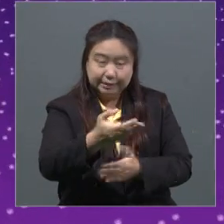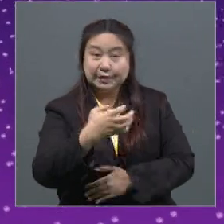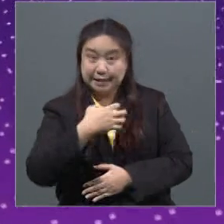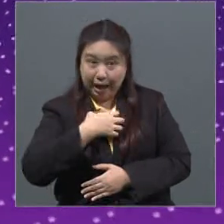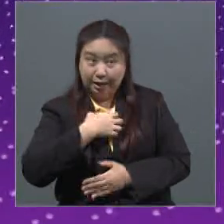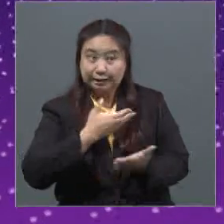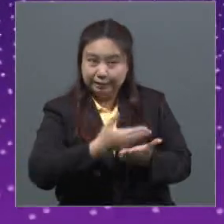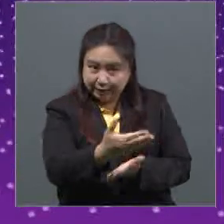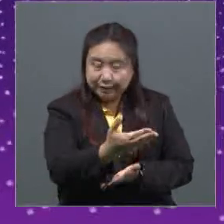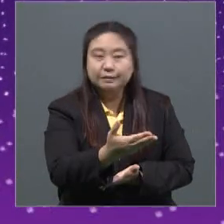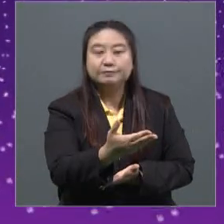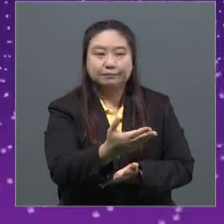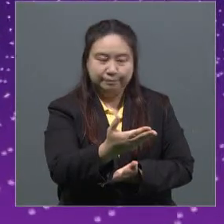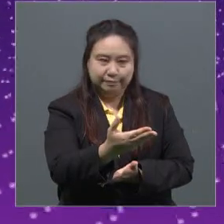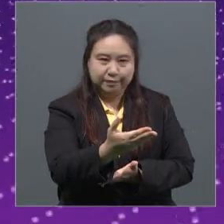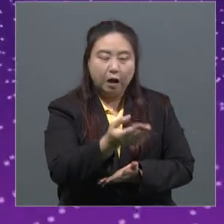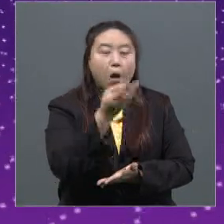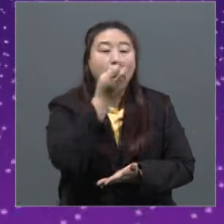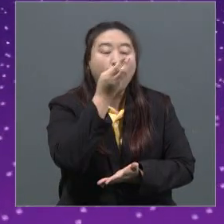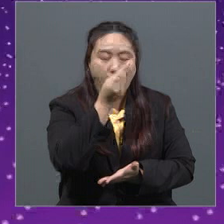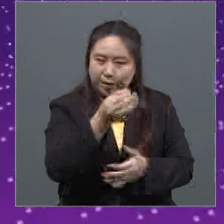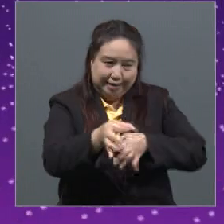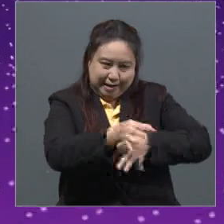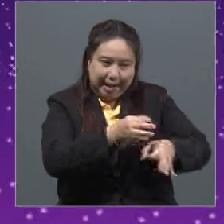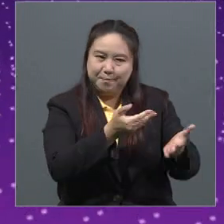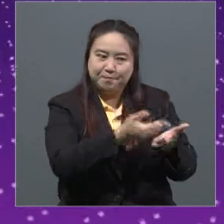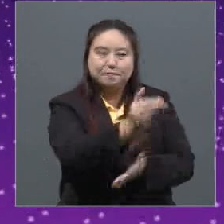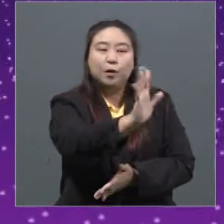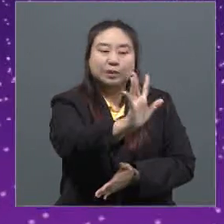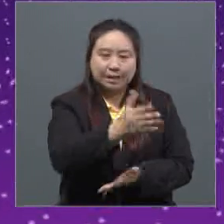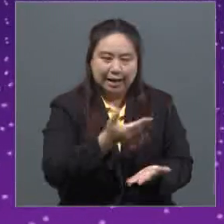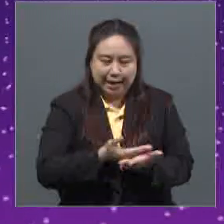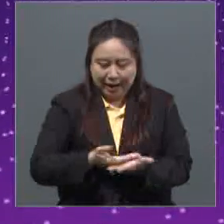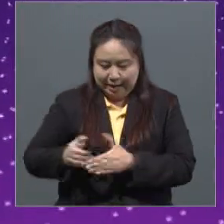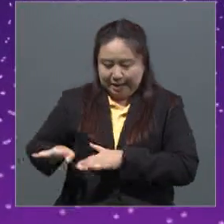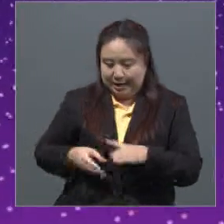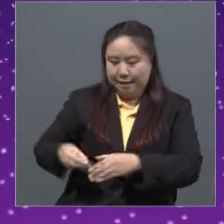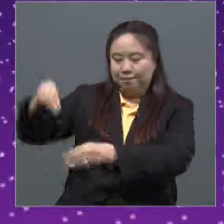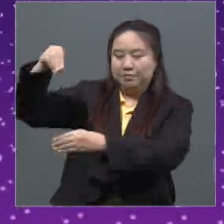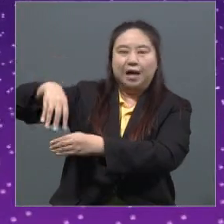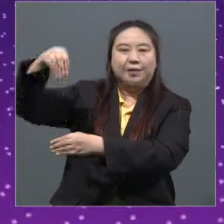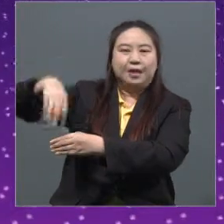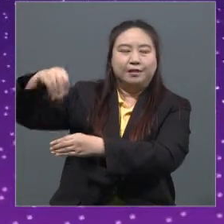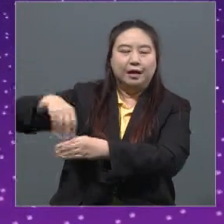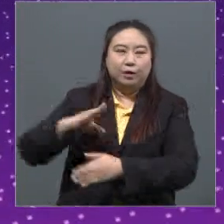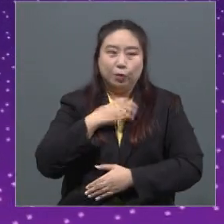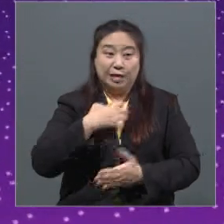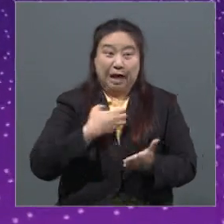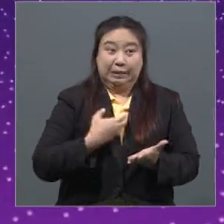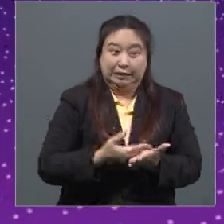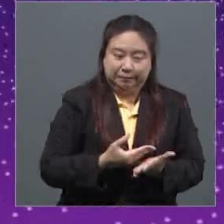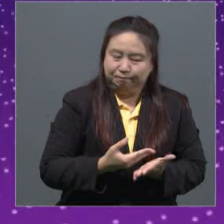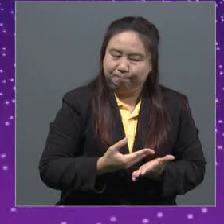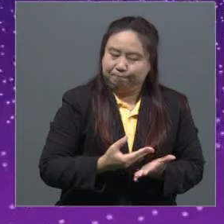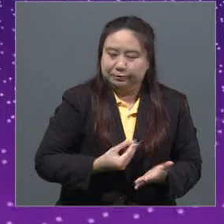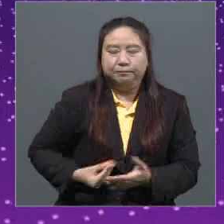ไฟฟ้านอกจากไปซื้อแล้วลองตั้งกระปุกเอาไว้ข้างๆด้วยแล้วมาสะสมรวมกันว่าในแต่ละอาทิตย์ในแ